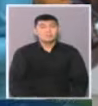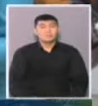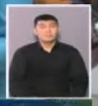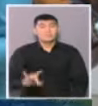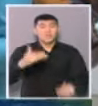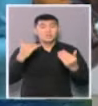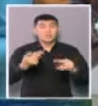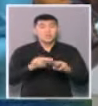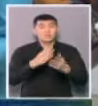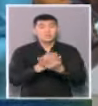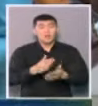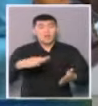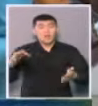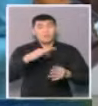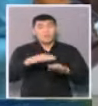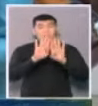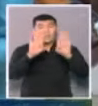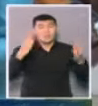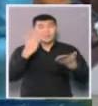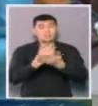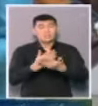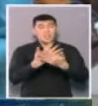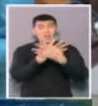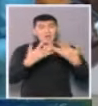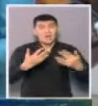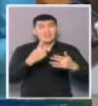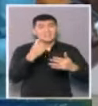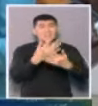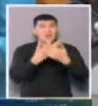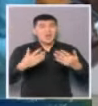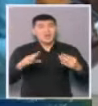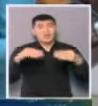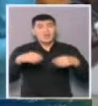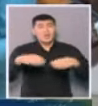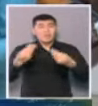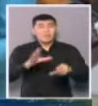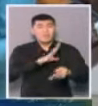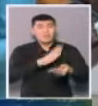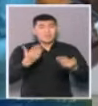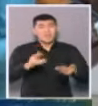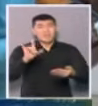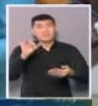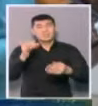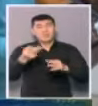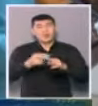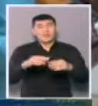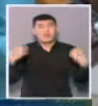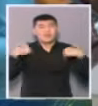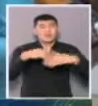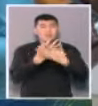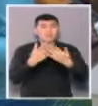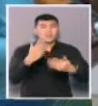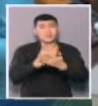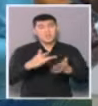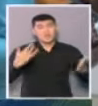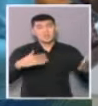На сегодняшний день в областном историко-краеведческом музее насчитывается более 100 экспонатов, принадлежавших когда-то Рыспаю Габдиеву, в том числе